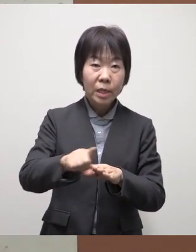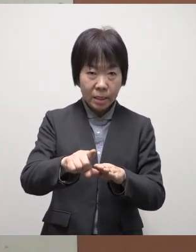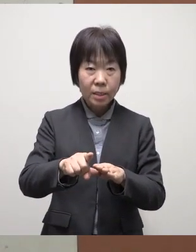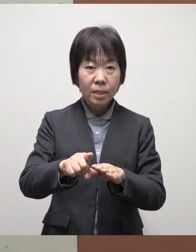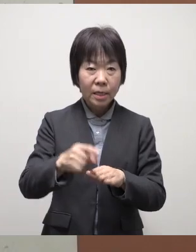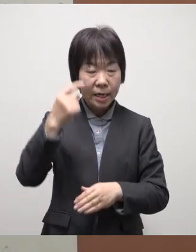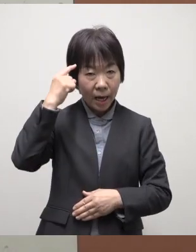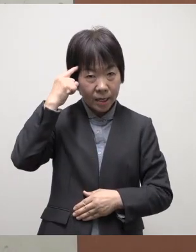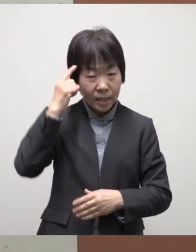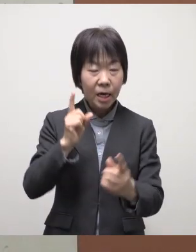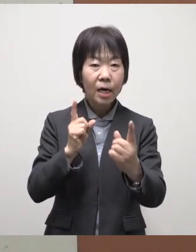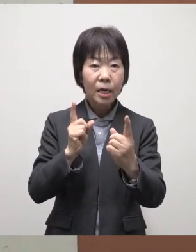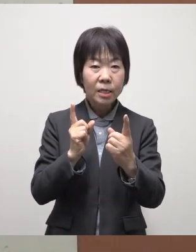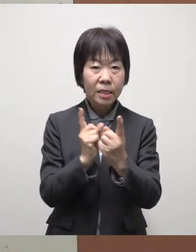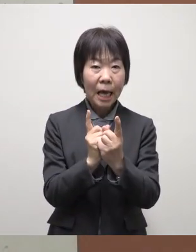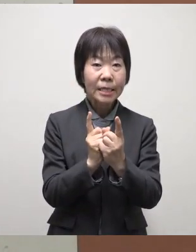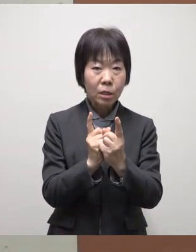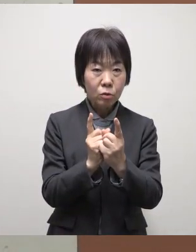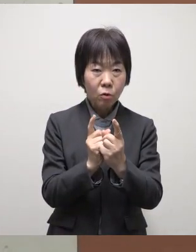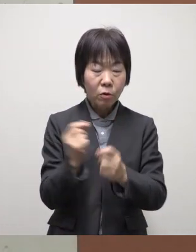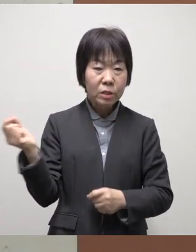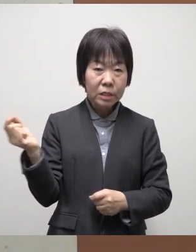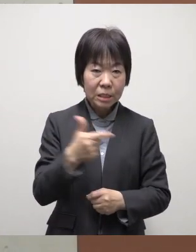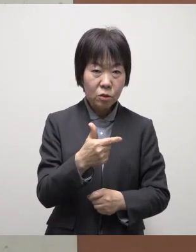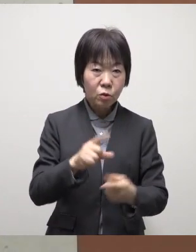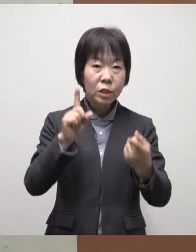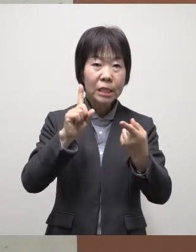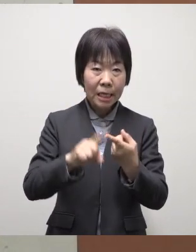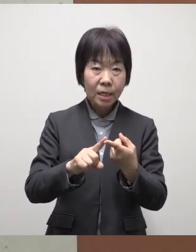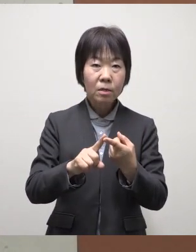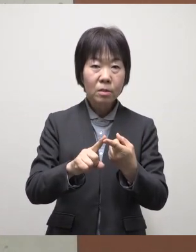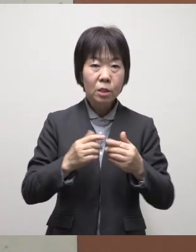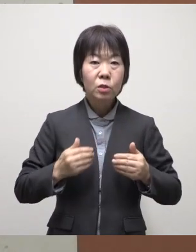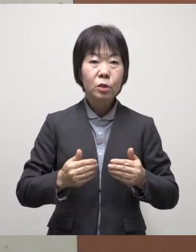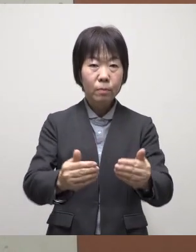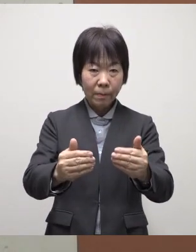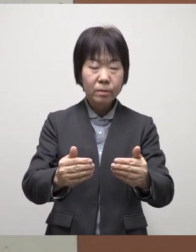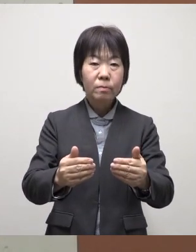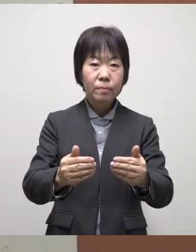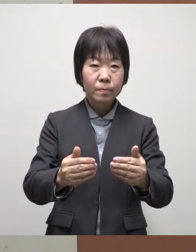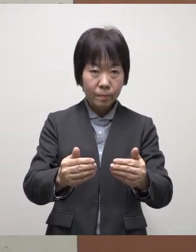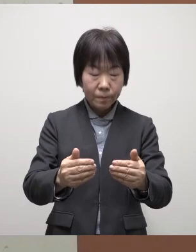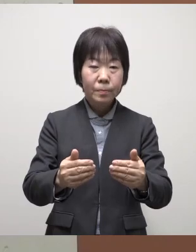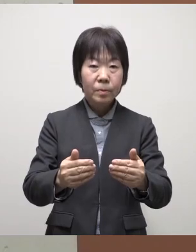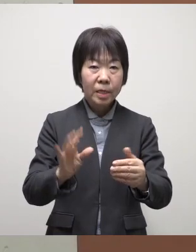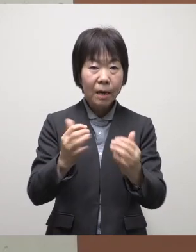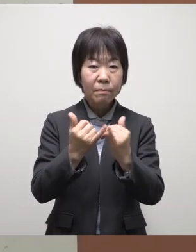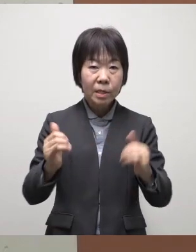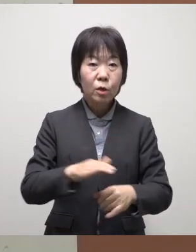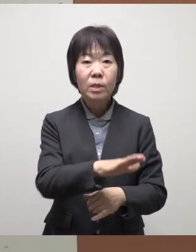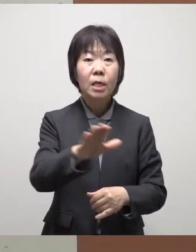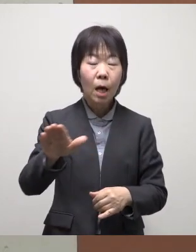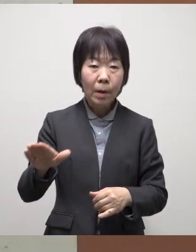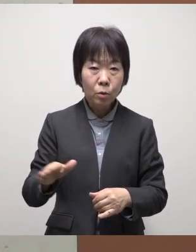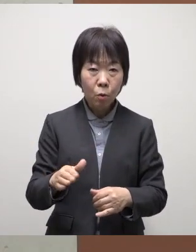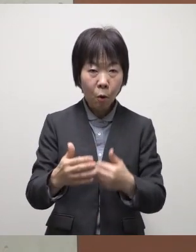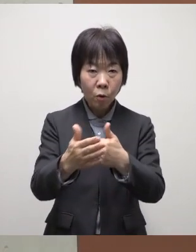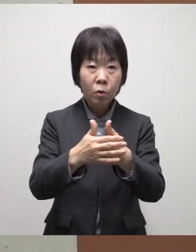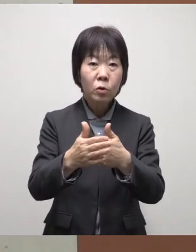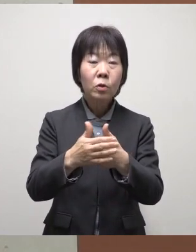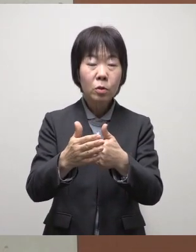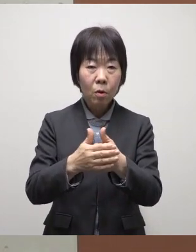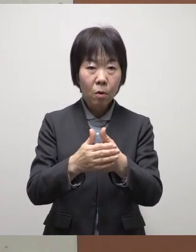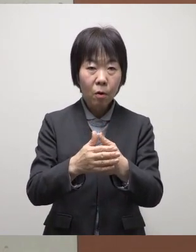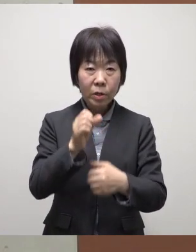優先に考えた対策を迅速的確に進めてまいります園民の皆様のご協力